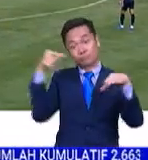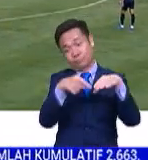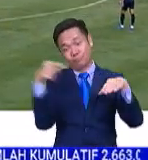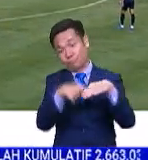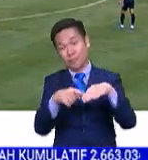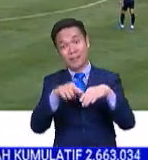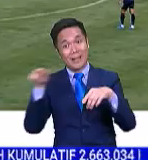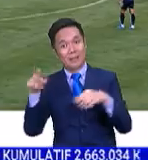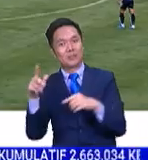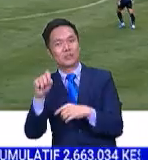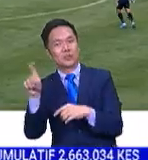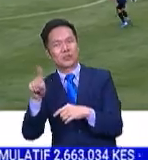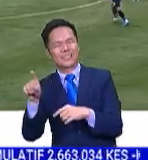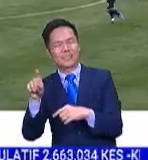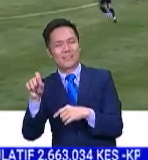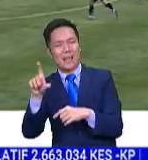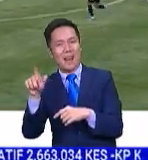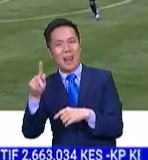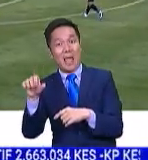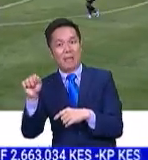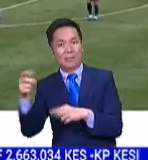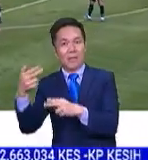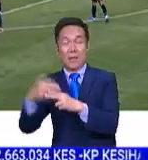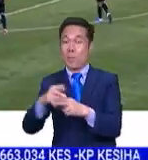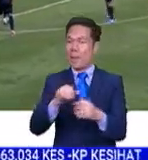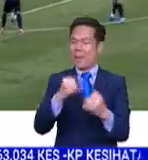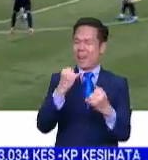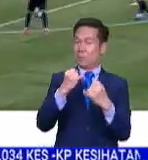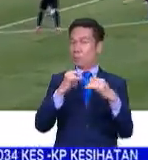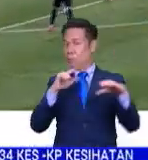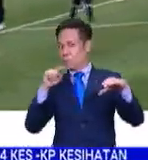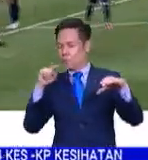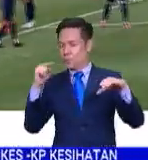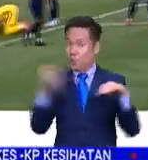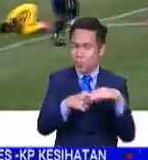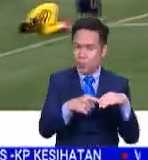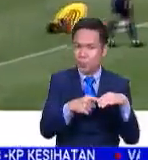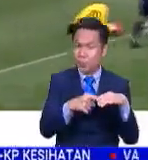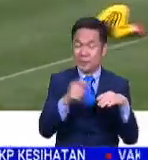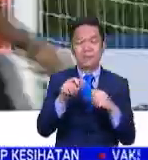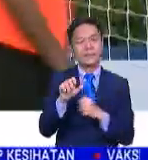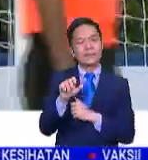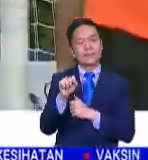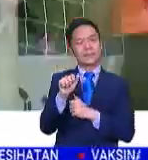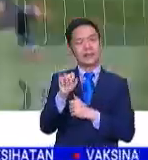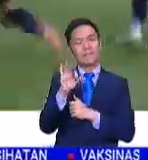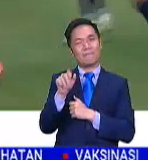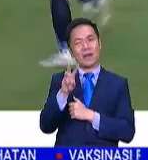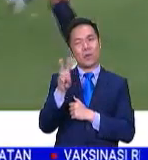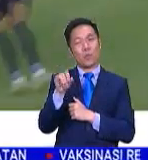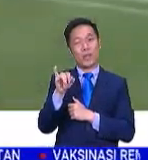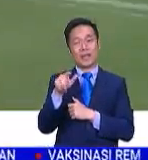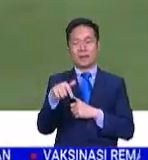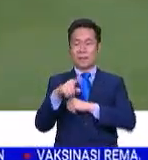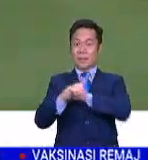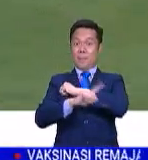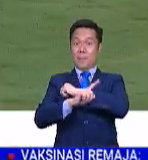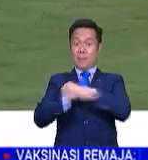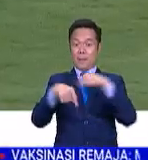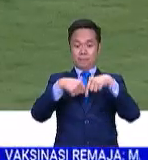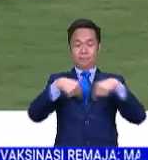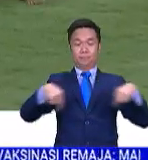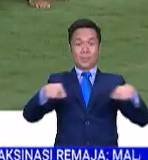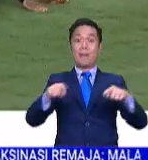bagaimanapun go pembukaan yang dinanti-nantikan akhirnya menjelma apabila syafawi menyempurnakan sepakan penalti pada menit